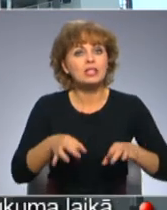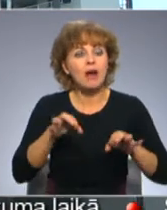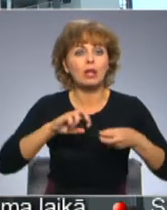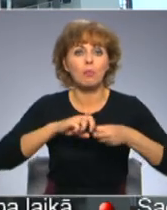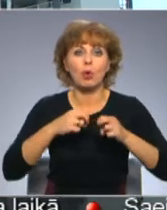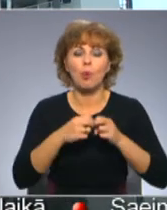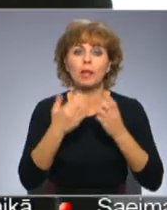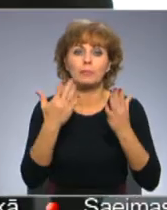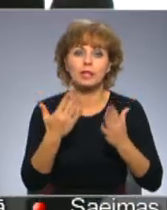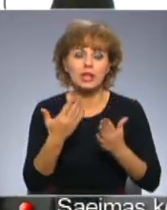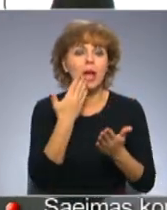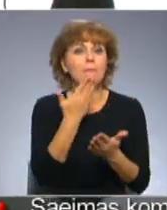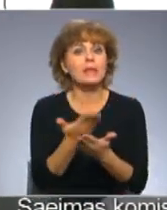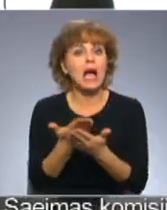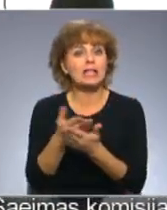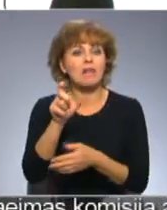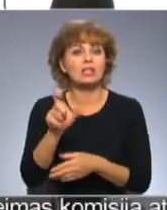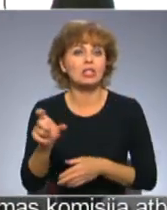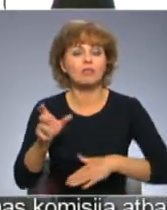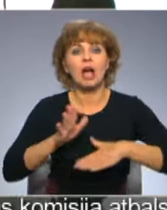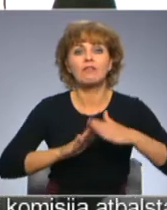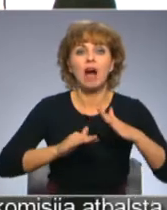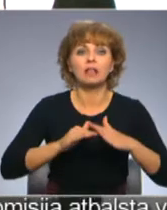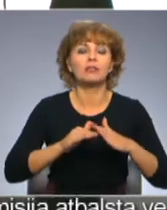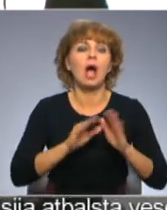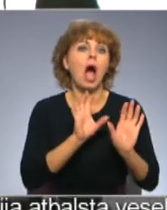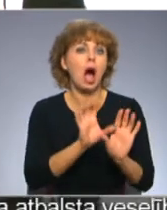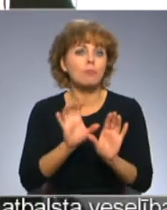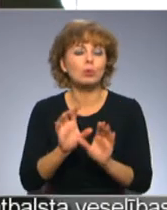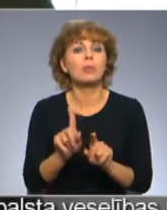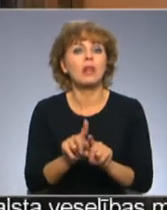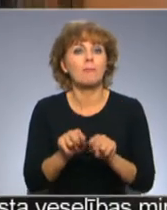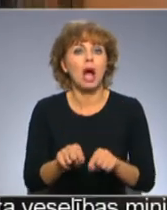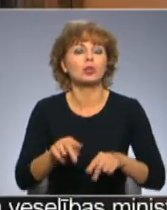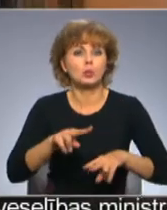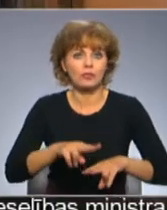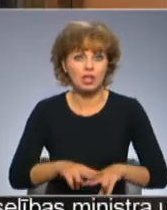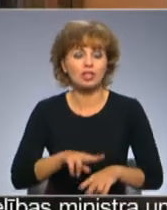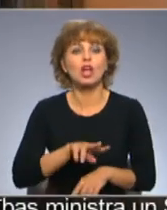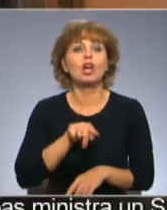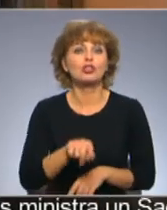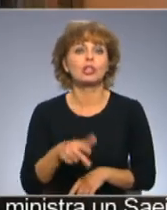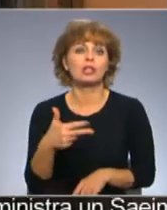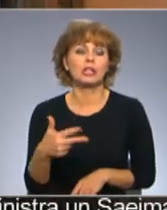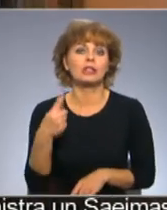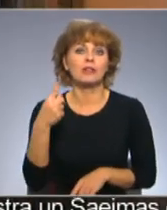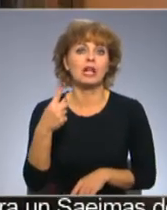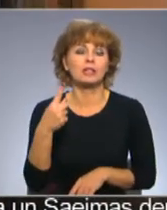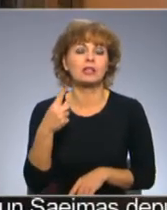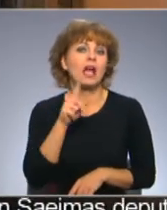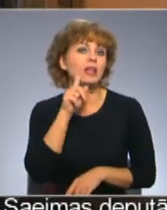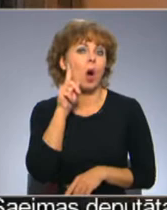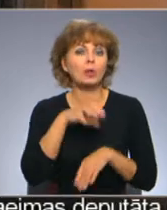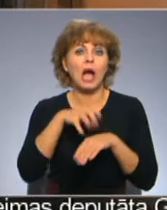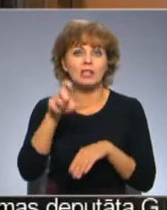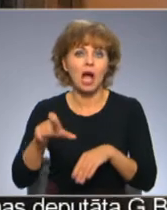problēmu risināt un piedāvāt cilvēkiem kvalitatīvu aprūpi tepat uz vietas. Šis 31 jaunais ārsts, kas